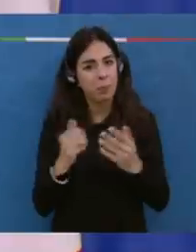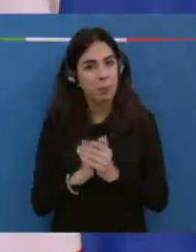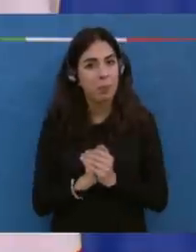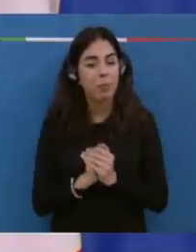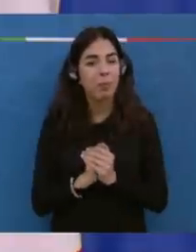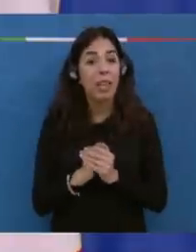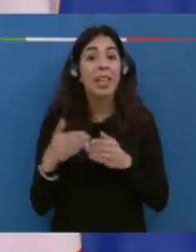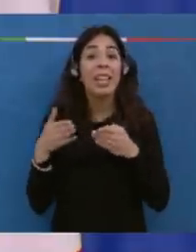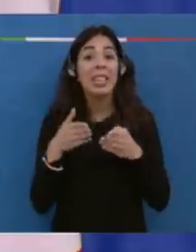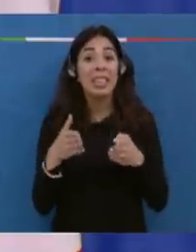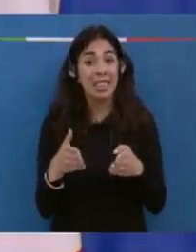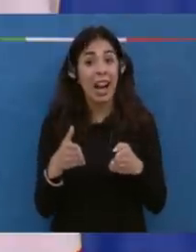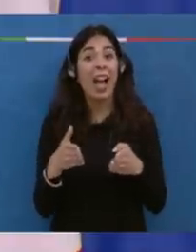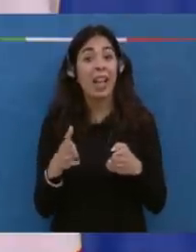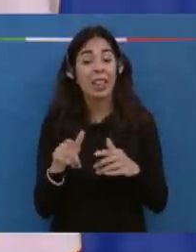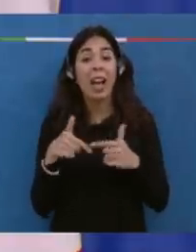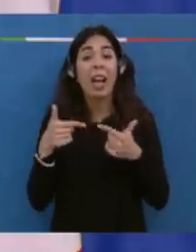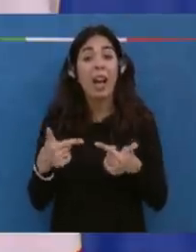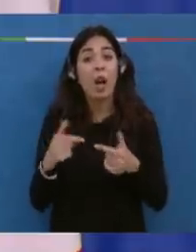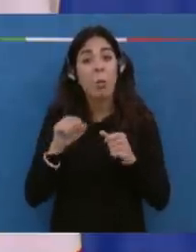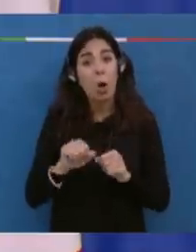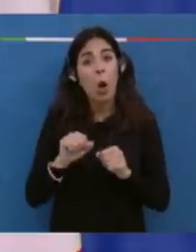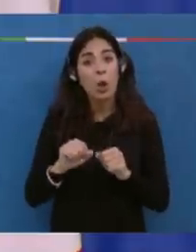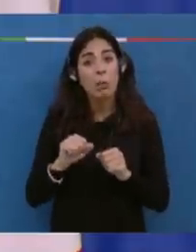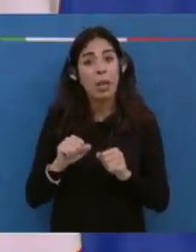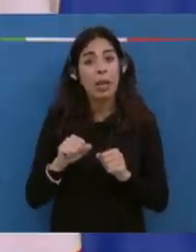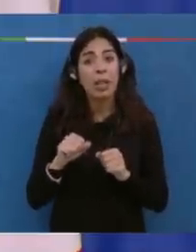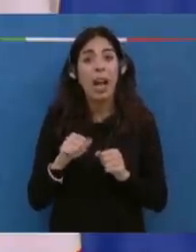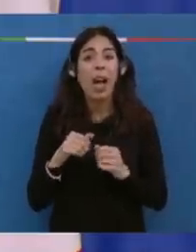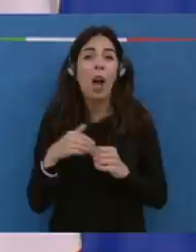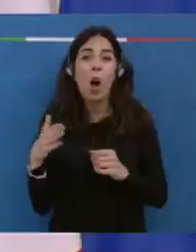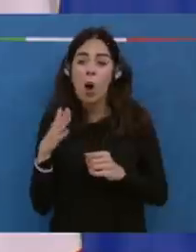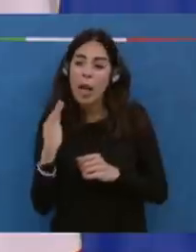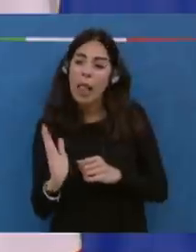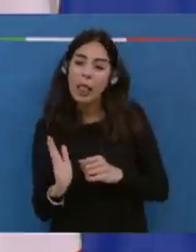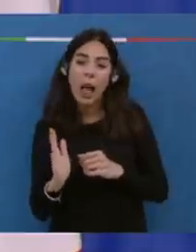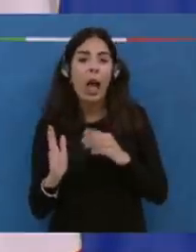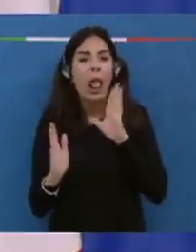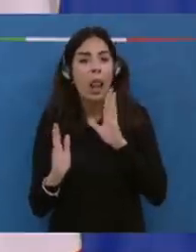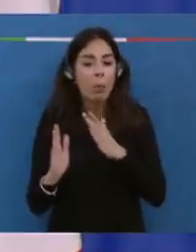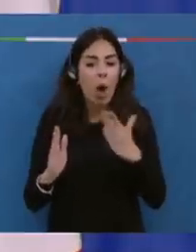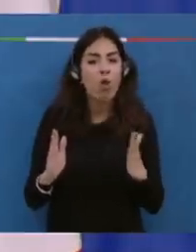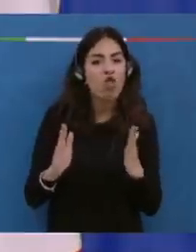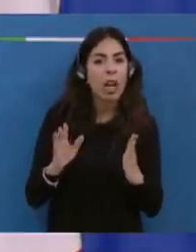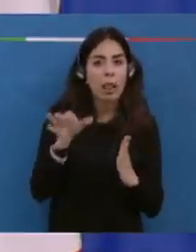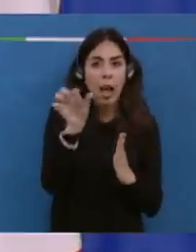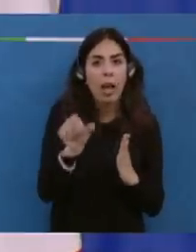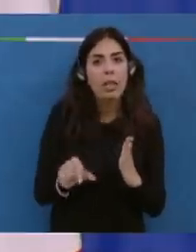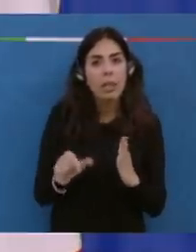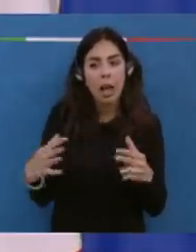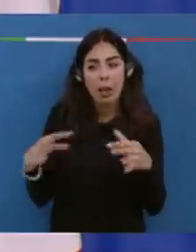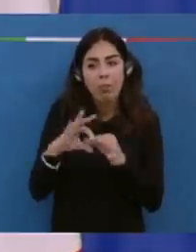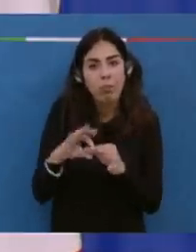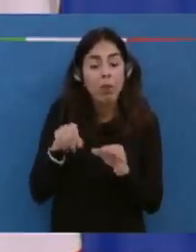congiunge il confine orientale e occidentale della libia è considerata di fondamentale importanza anche